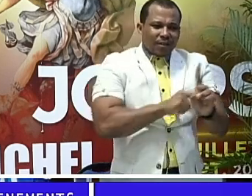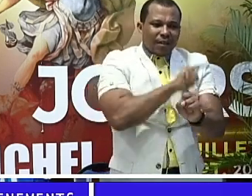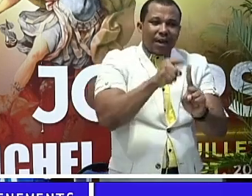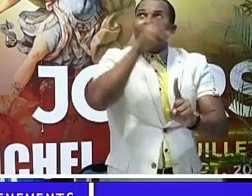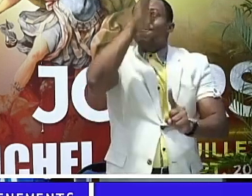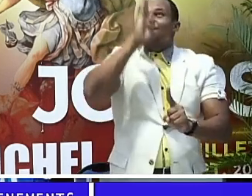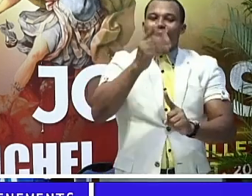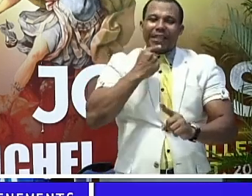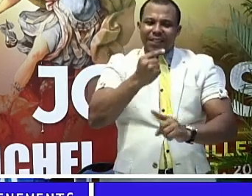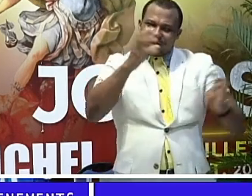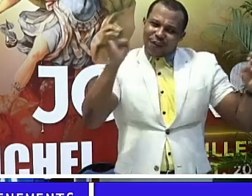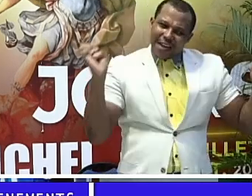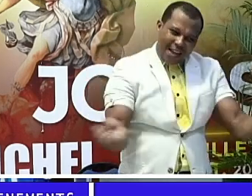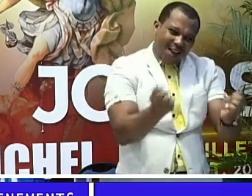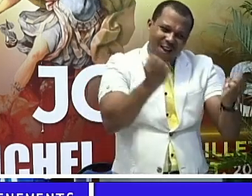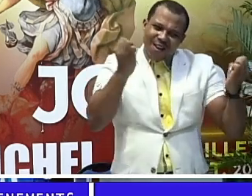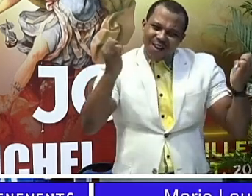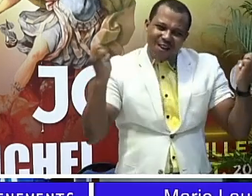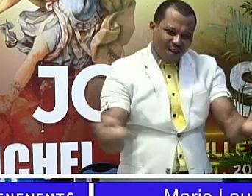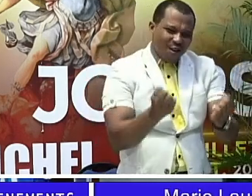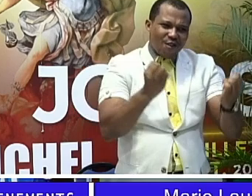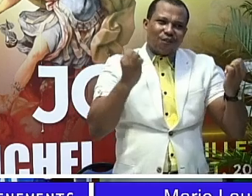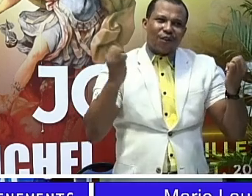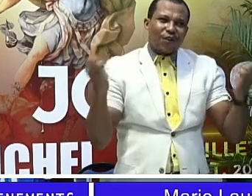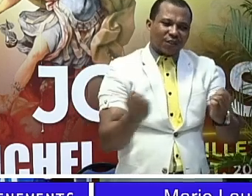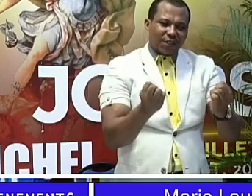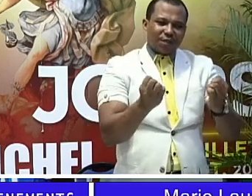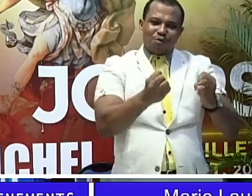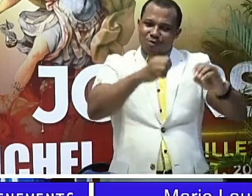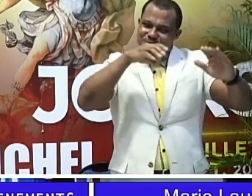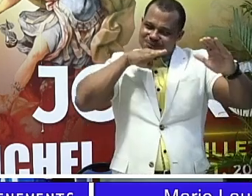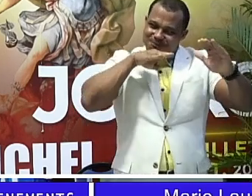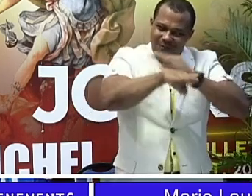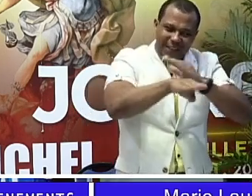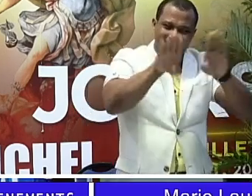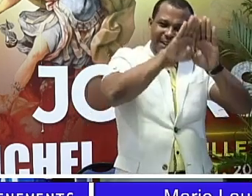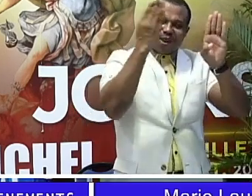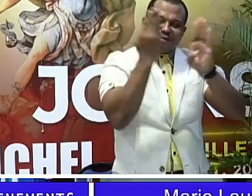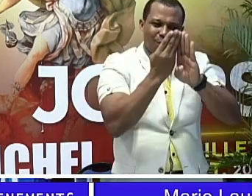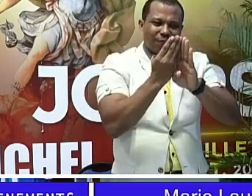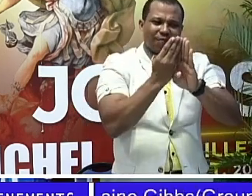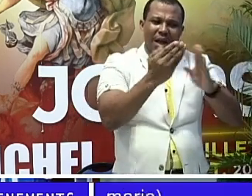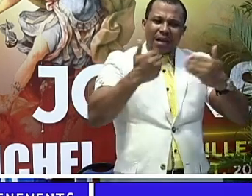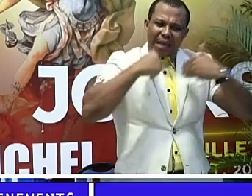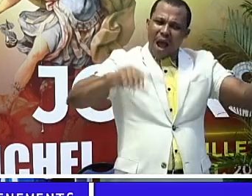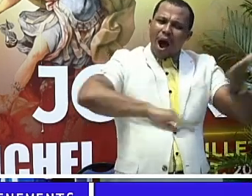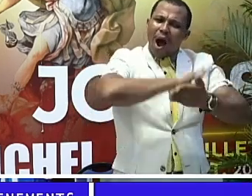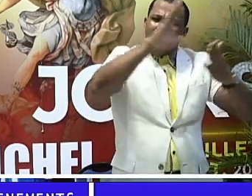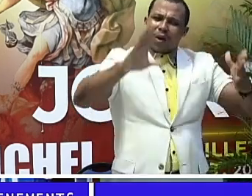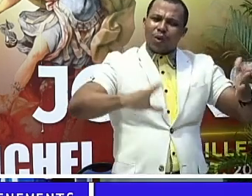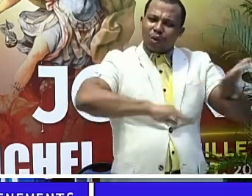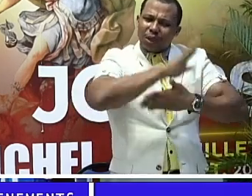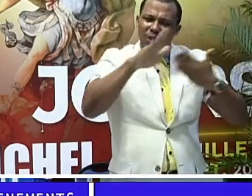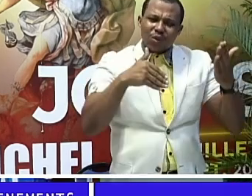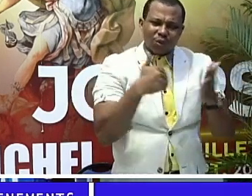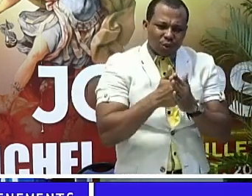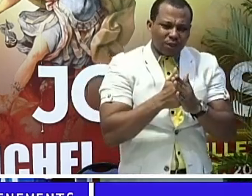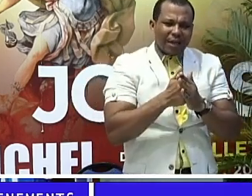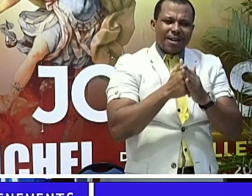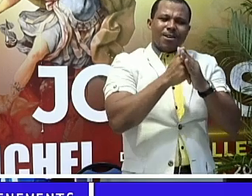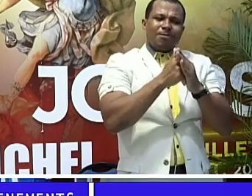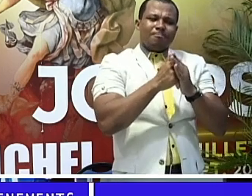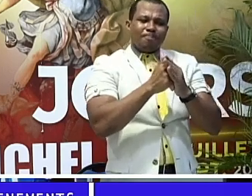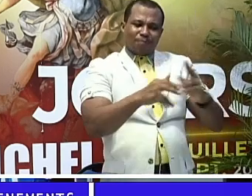Dieu dit nous que efforcez-vous d'entrer par la porte étroite, il y a toute dimension socio-spirituelle qui rentre